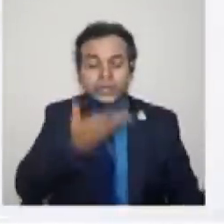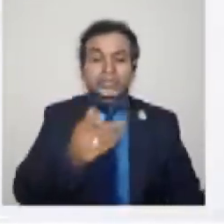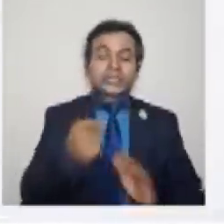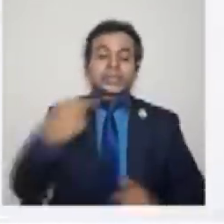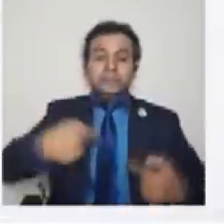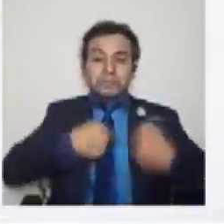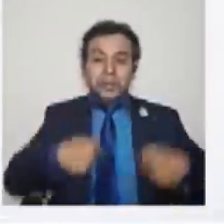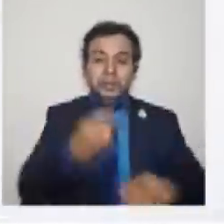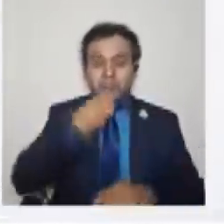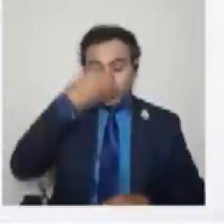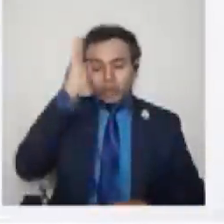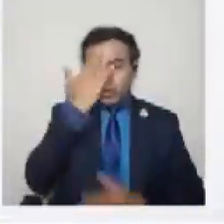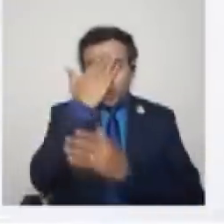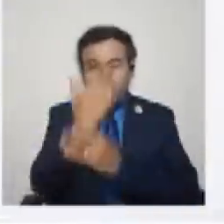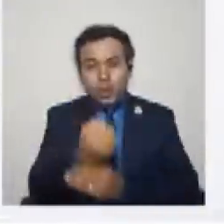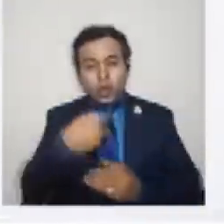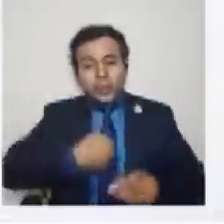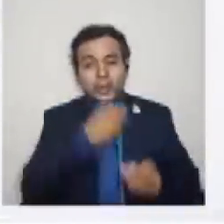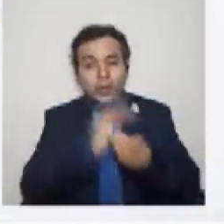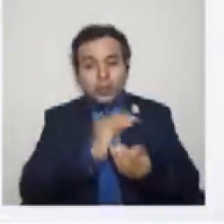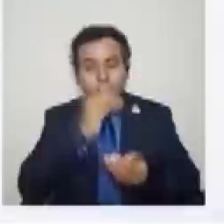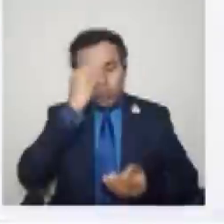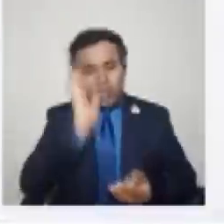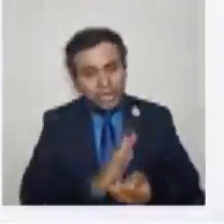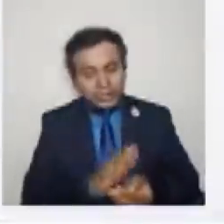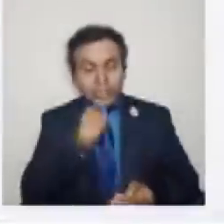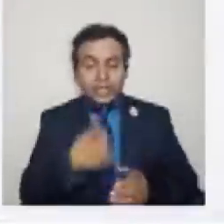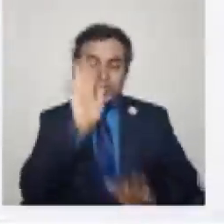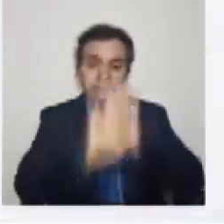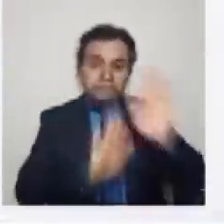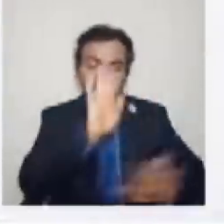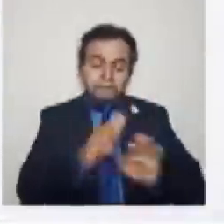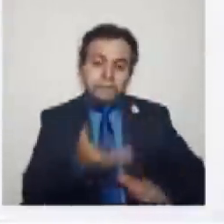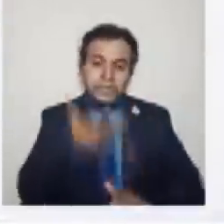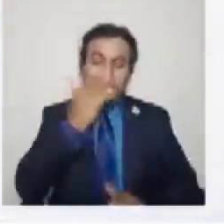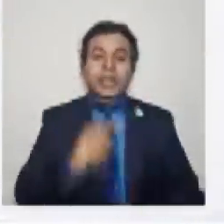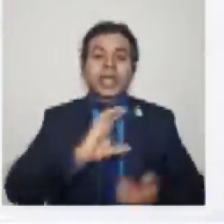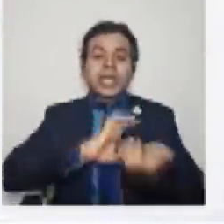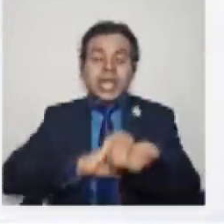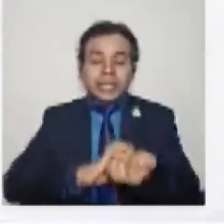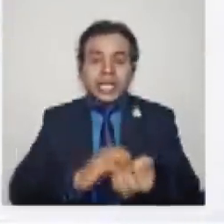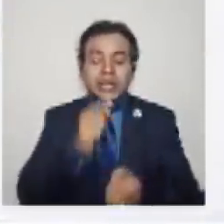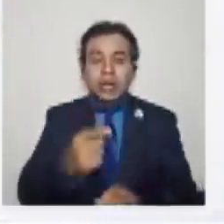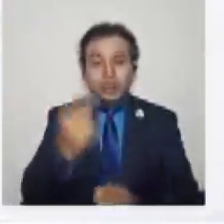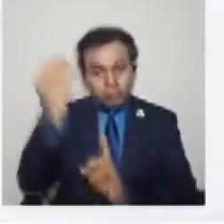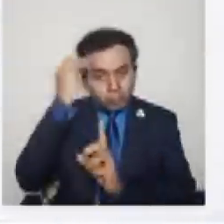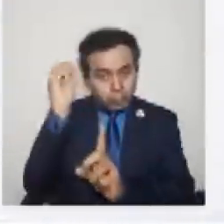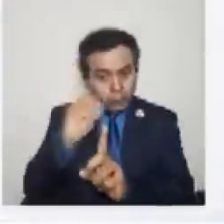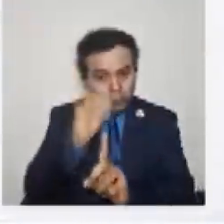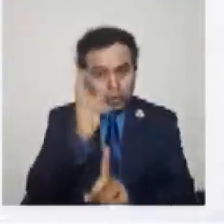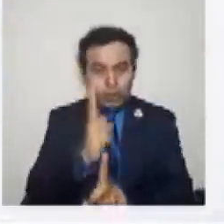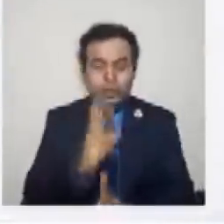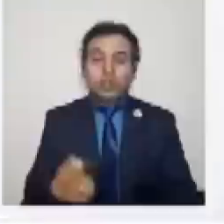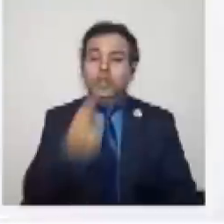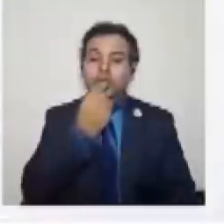হবে। যারা বয়োজ্যেষ্ঠ আছেন এবং যাদের অন্যান্য অসংক্রামক ব্যাধি আছে, যারা দীর্ঘমেয়াদী অসুখে ভুগছেন, তারা